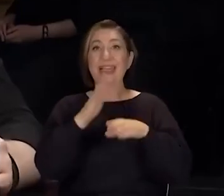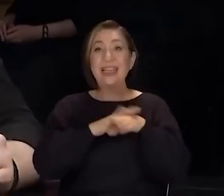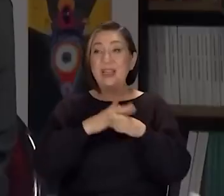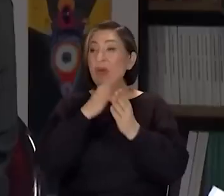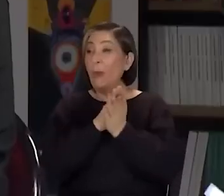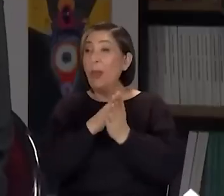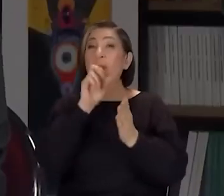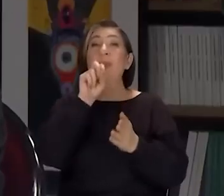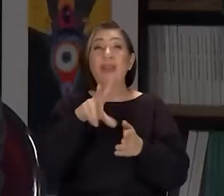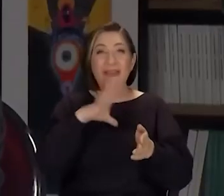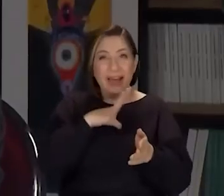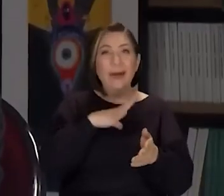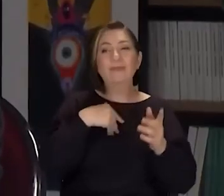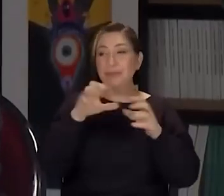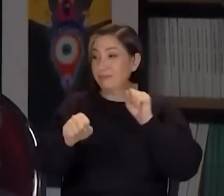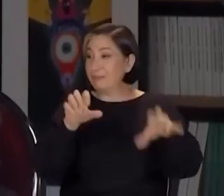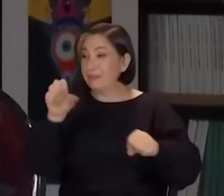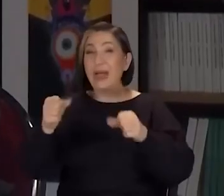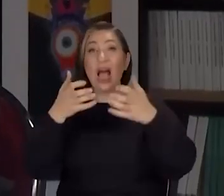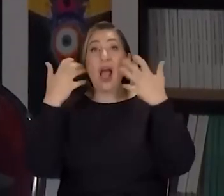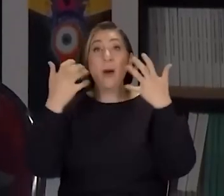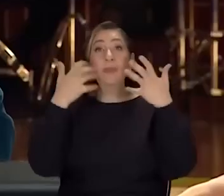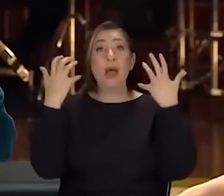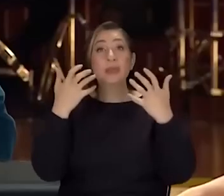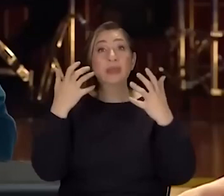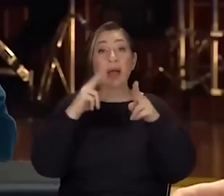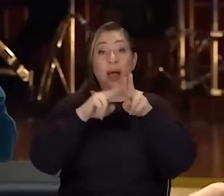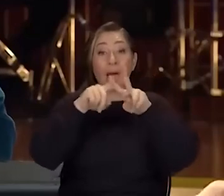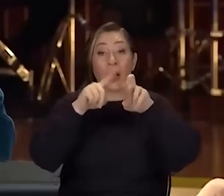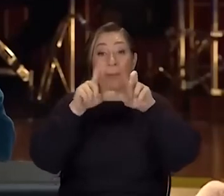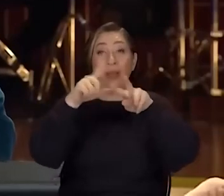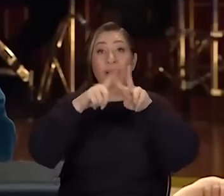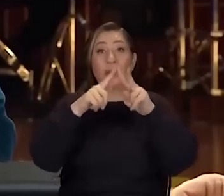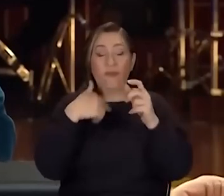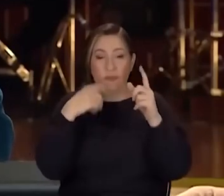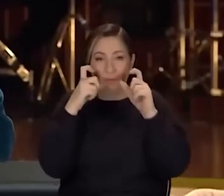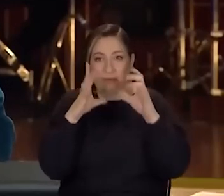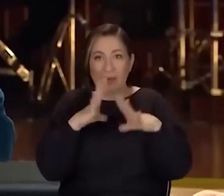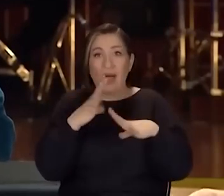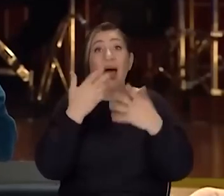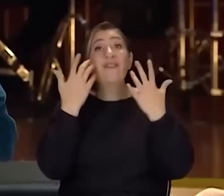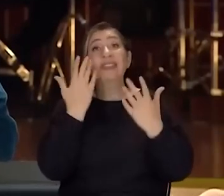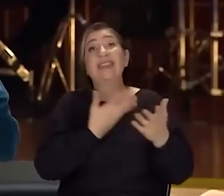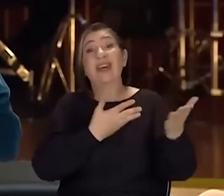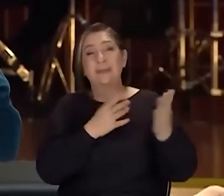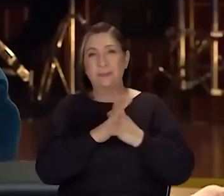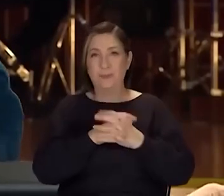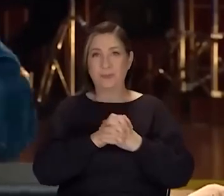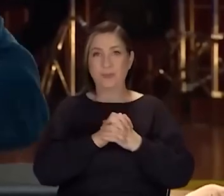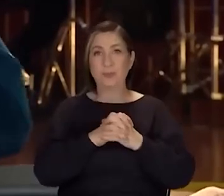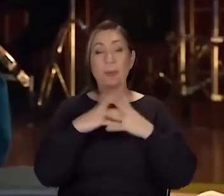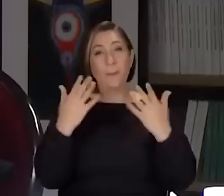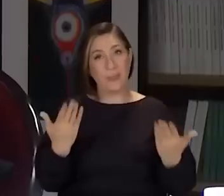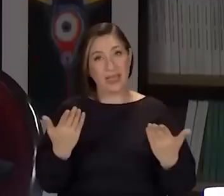var, köpek var, lama var hep. Öyle. Kaplanlı fotoğrafım vardı bir ara. Kaplanlı da mı? Hmm. Allah Allah, hayvan sever. Evet. Evet.